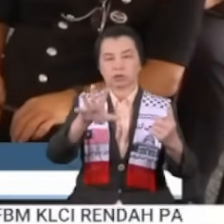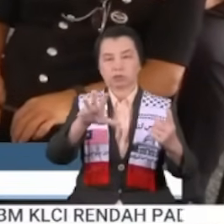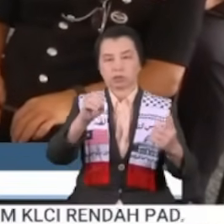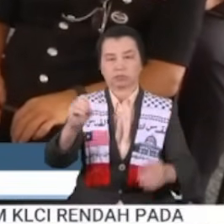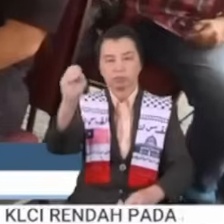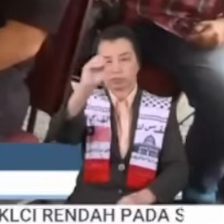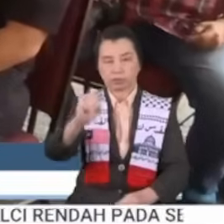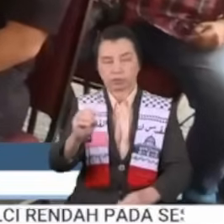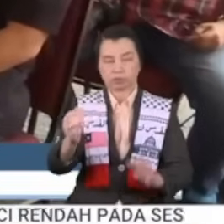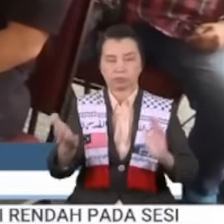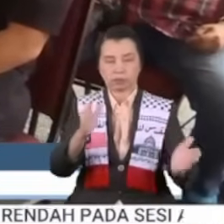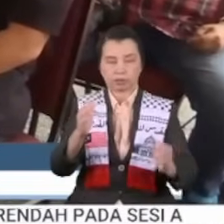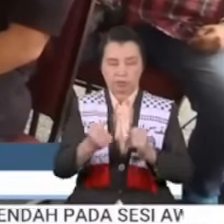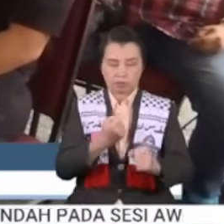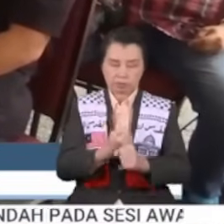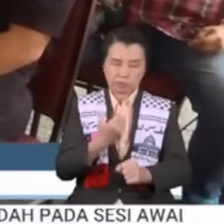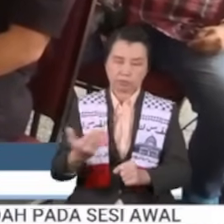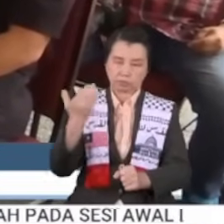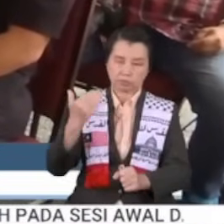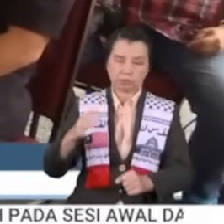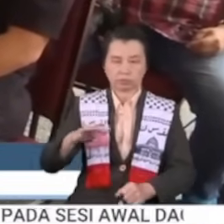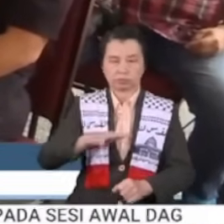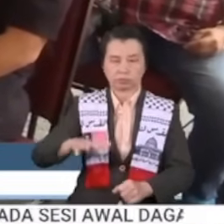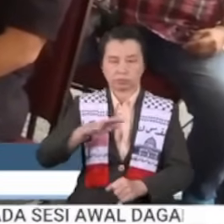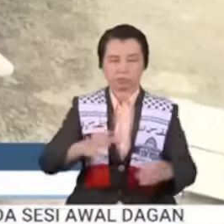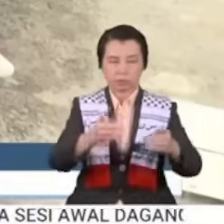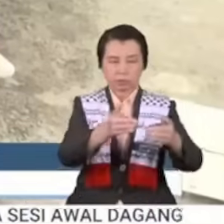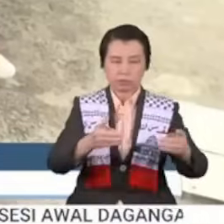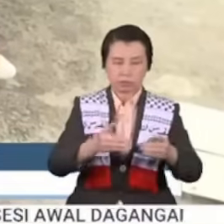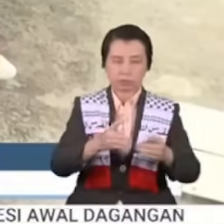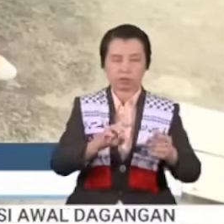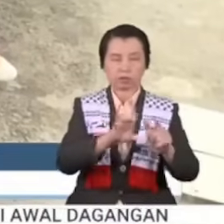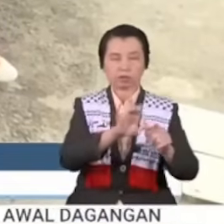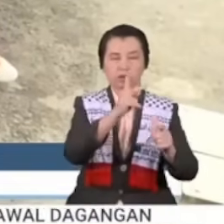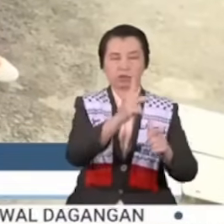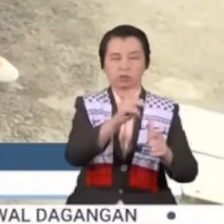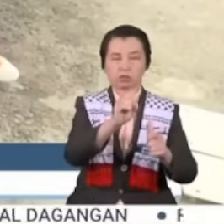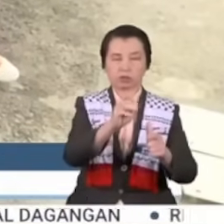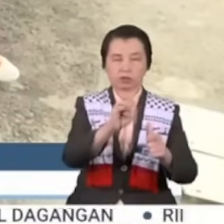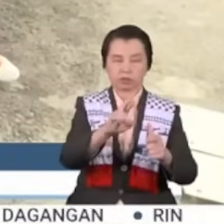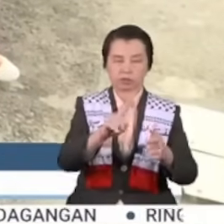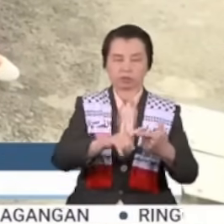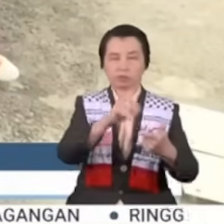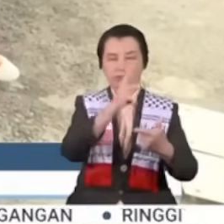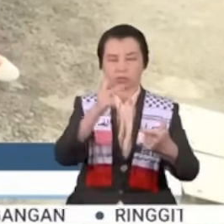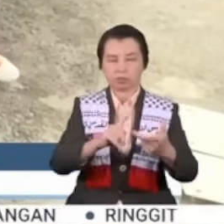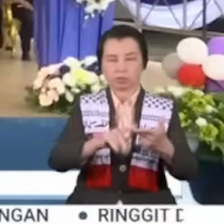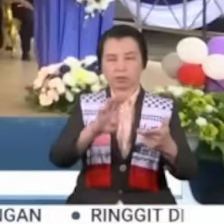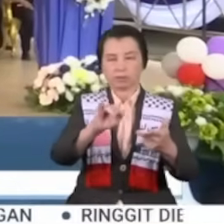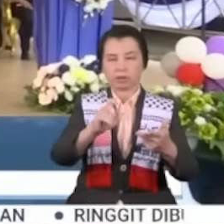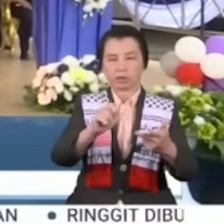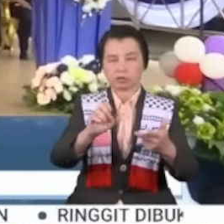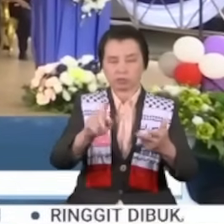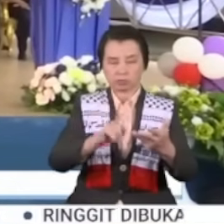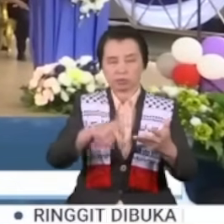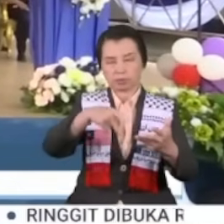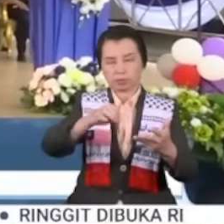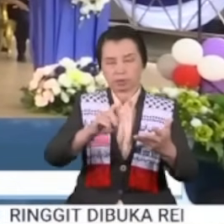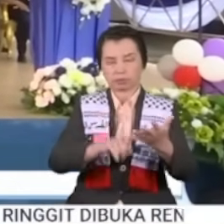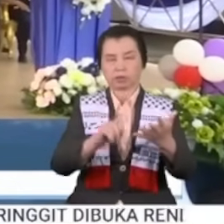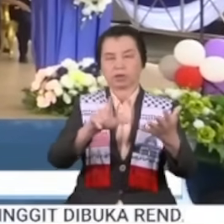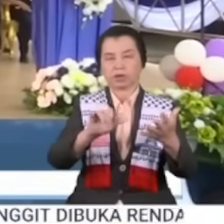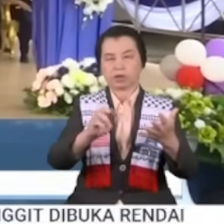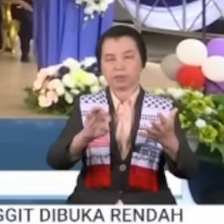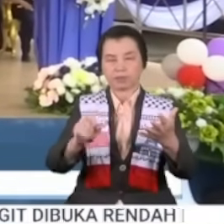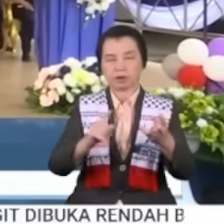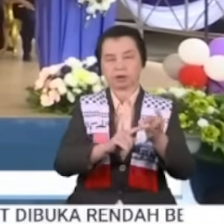50% berbanding tahun lepas antaranya daerah-daerah seperti Kota samarahan Kuching Bintulu padawan Limbang dan